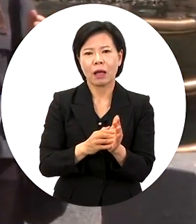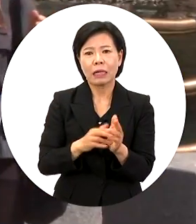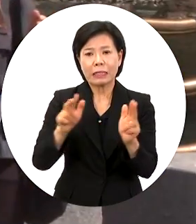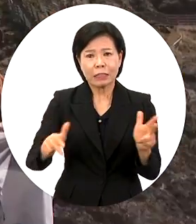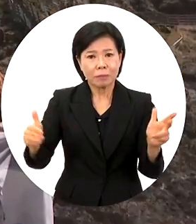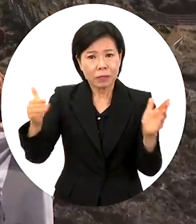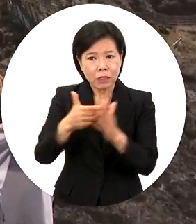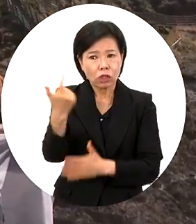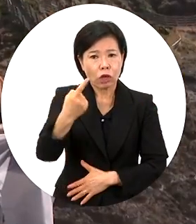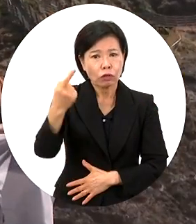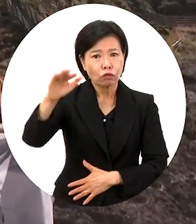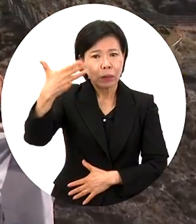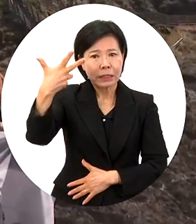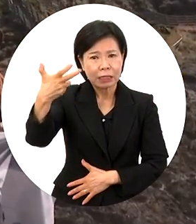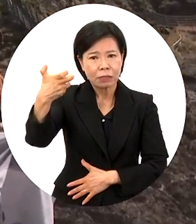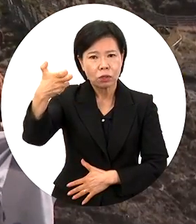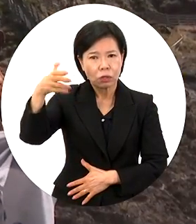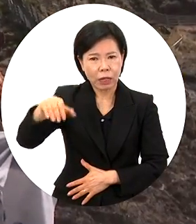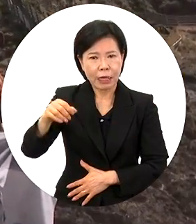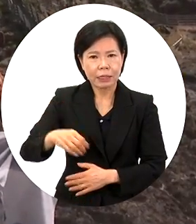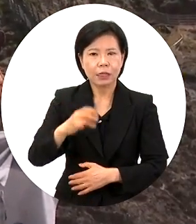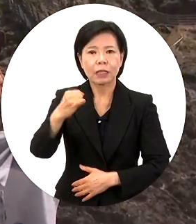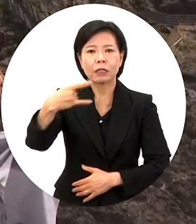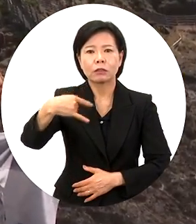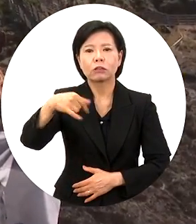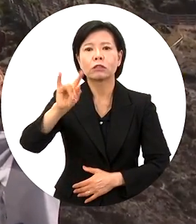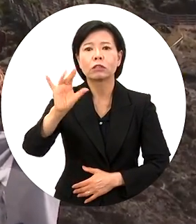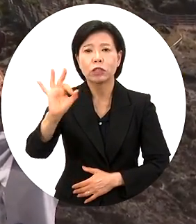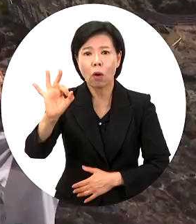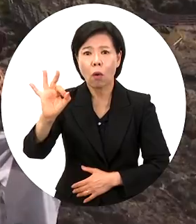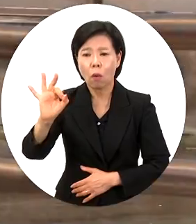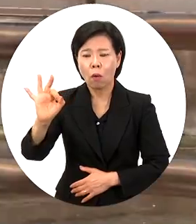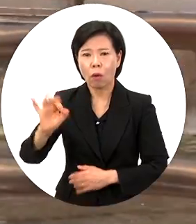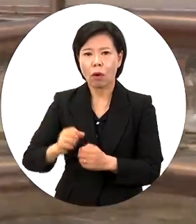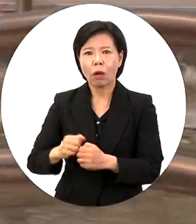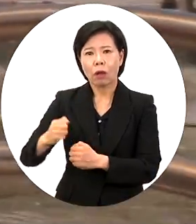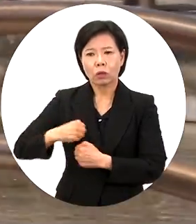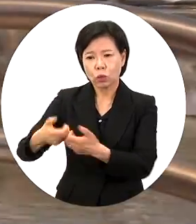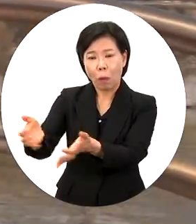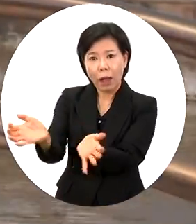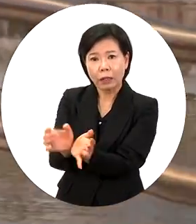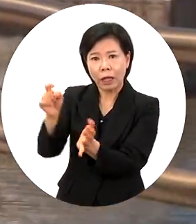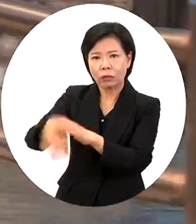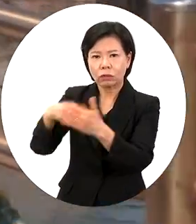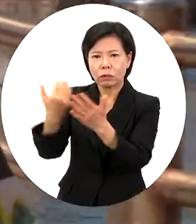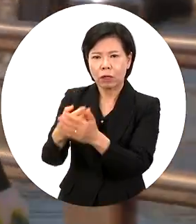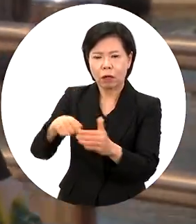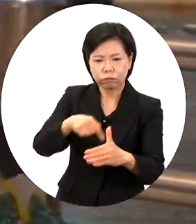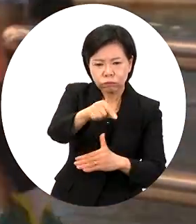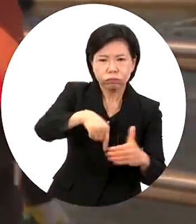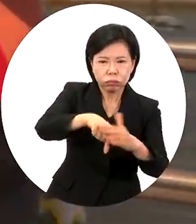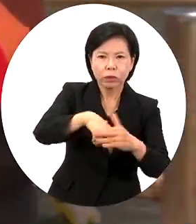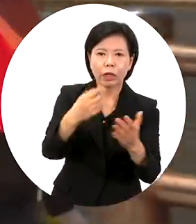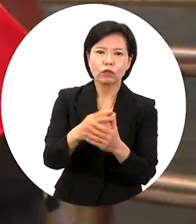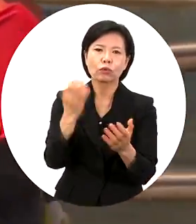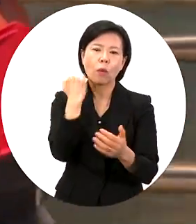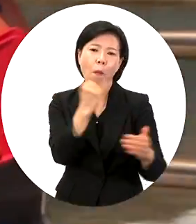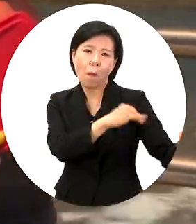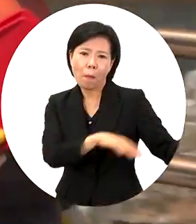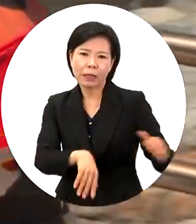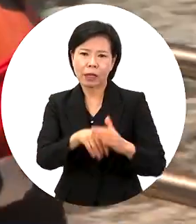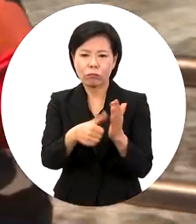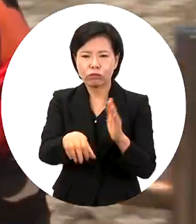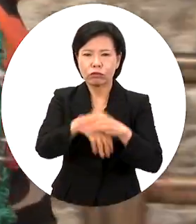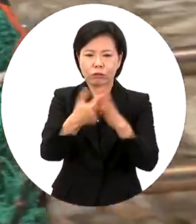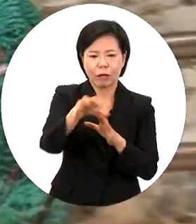1950년대부터 1970년대까지 독도 의용수비대와 울릉도 어민들의 요청으로 매년 수십 명씩 독도어장에서